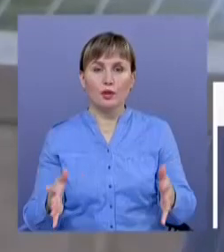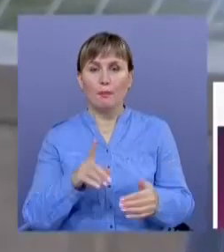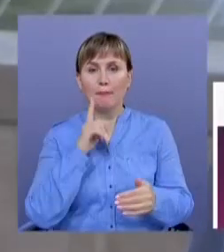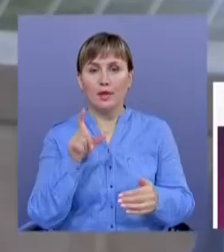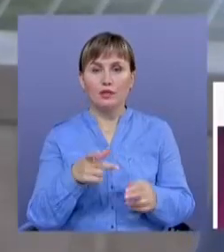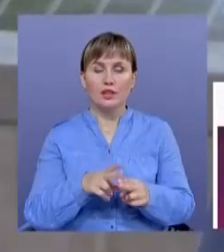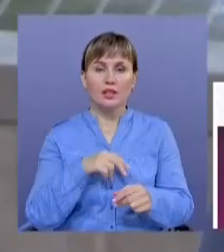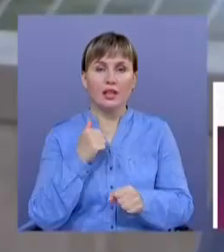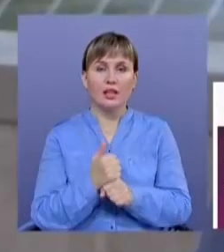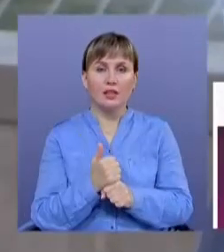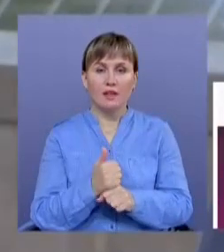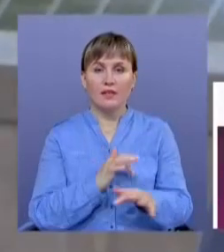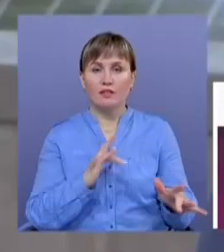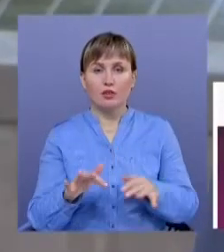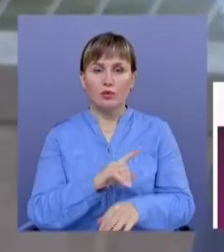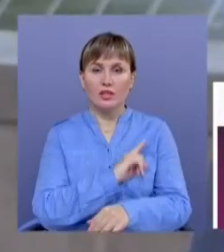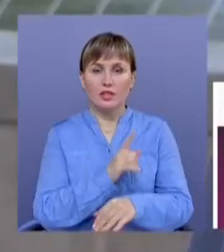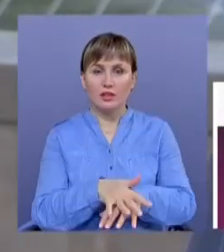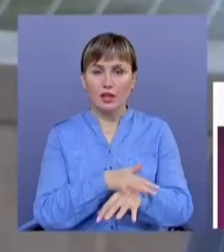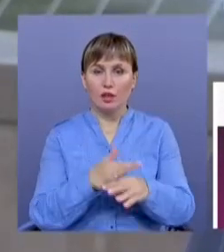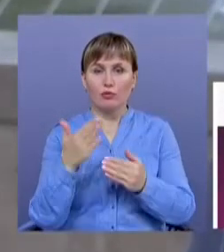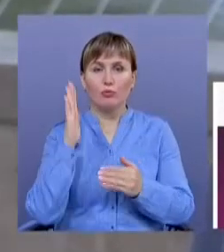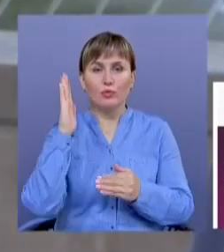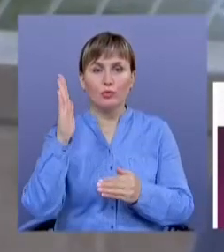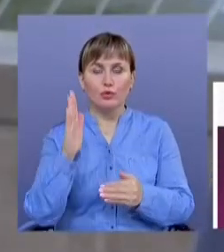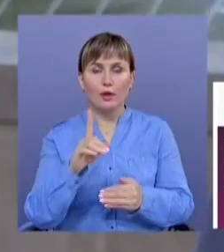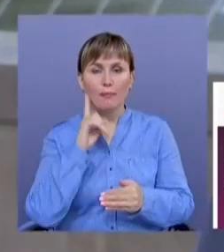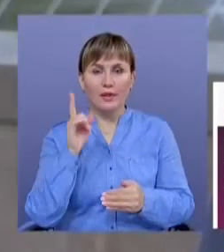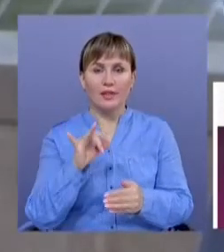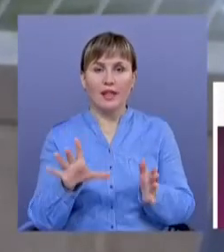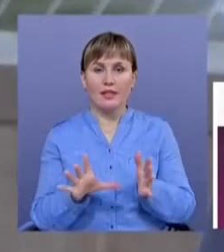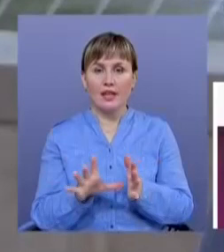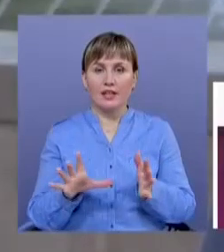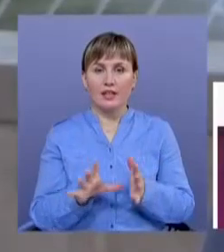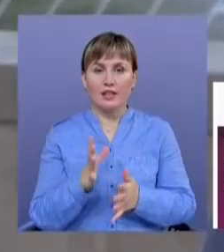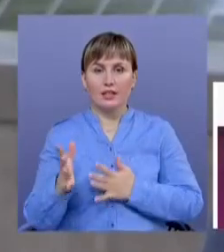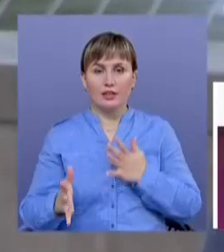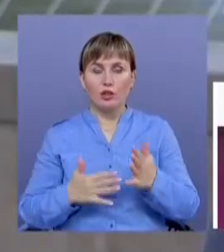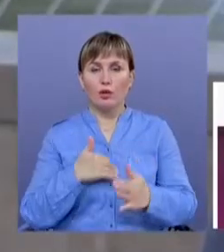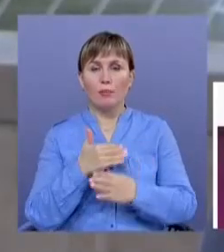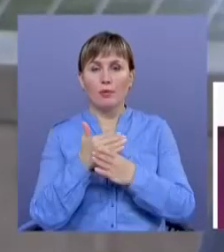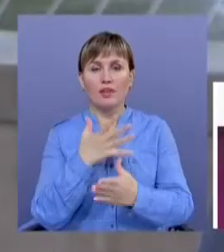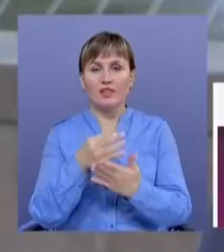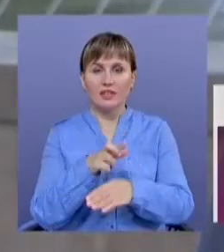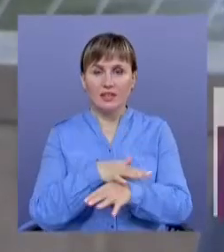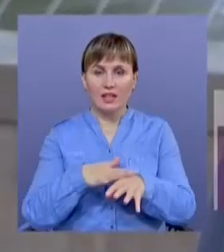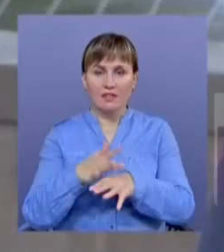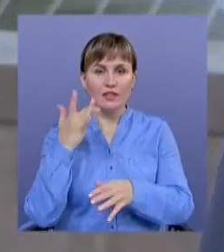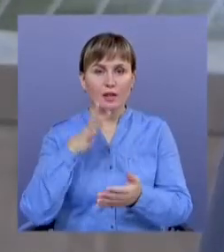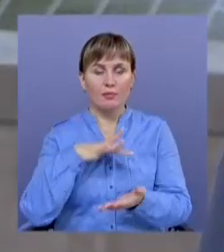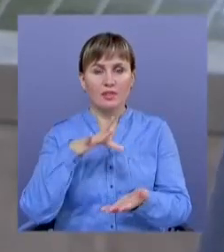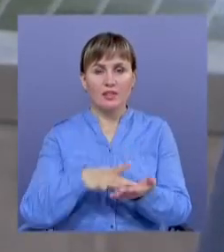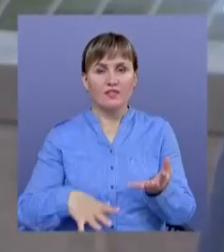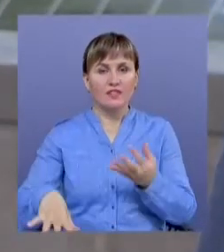– это главная движущая сила народа, его будущее. Она молода, энергична, хочет помогать своей стране и всегда быть в центре